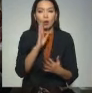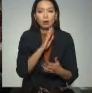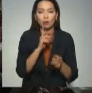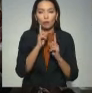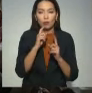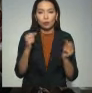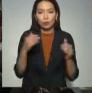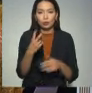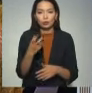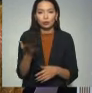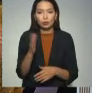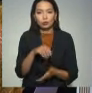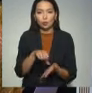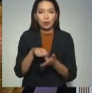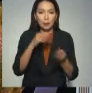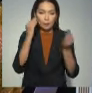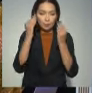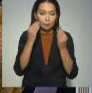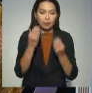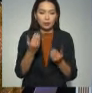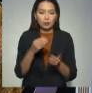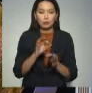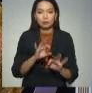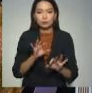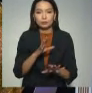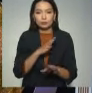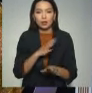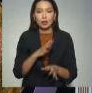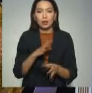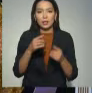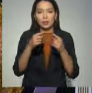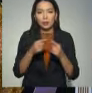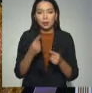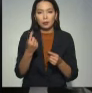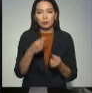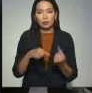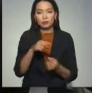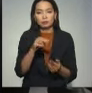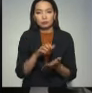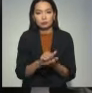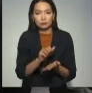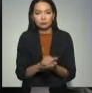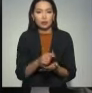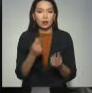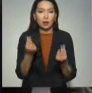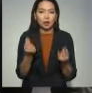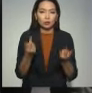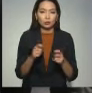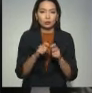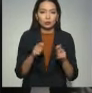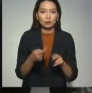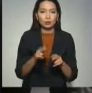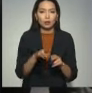бас қосқан 200-ге тарта қатысушының пікірі осыған саяды. Дегенмен нақты бір кәсіппен айналысу үшін алдымен қаржы керек.